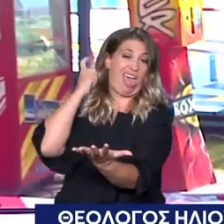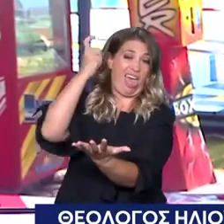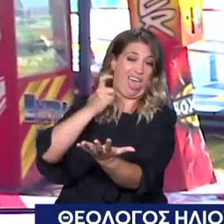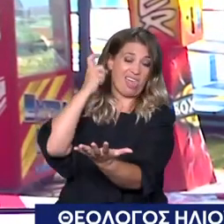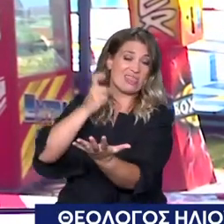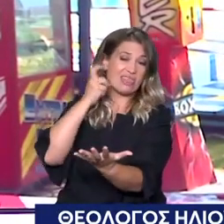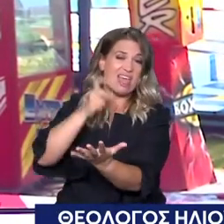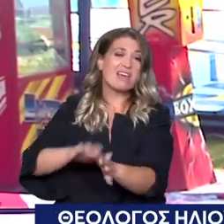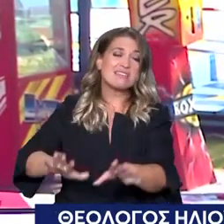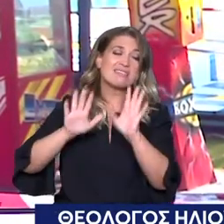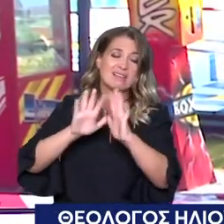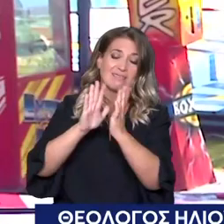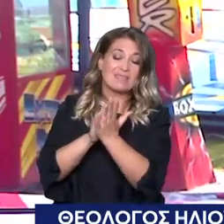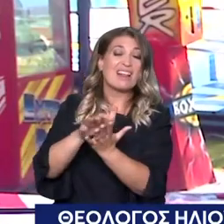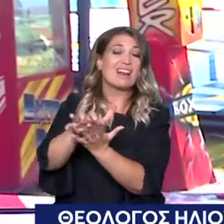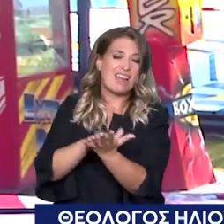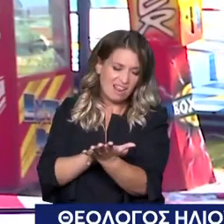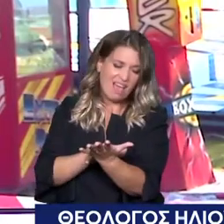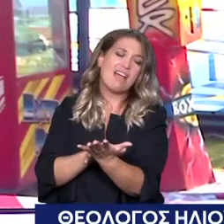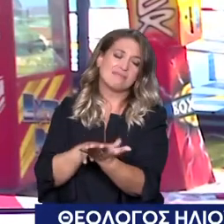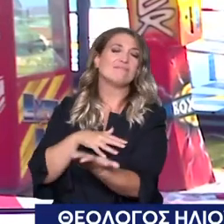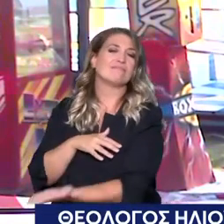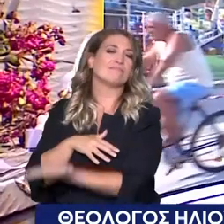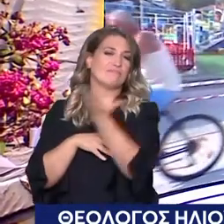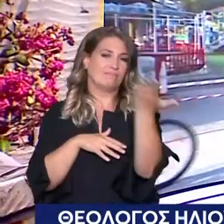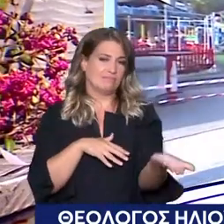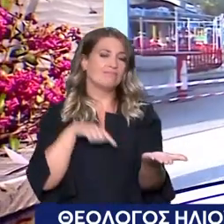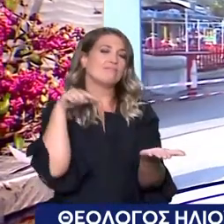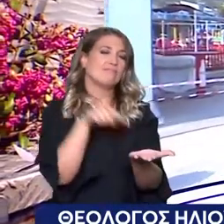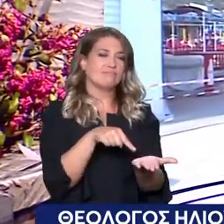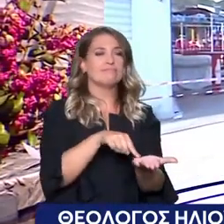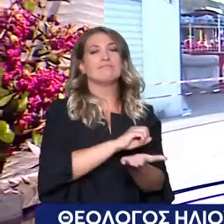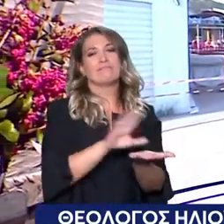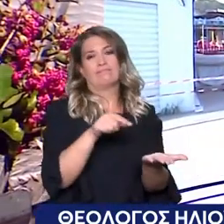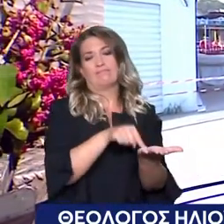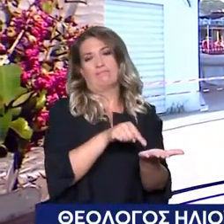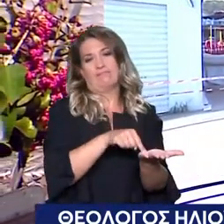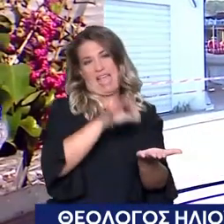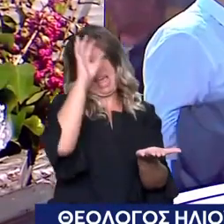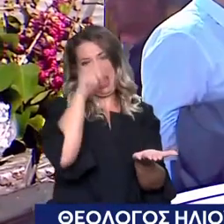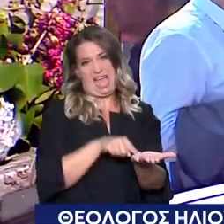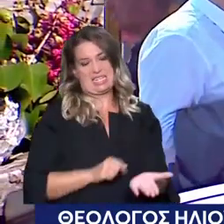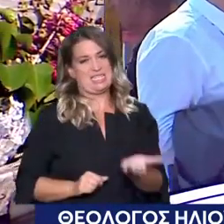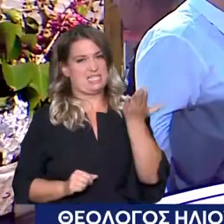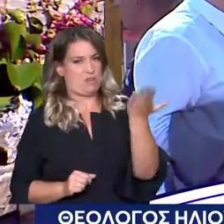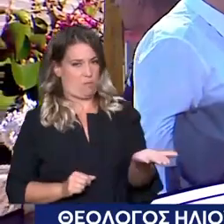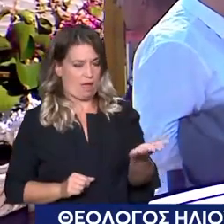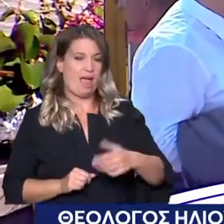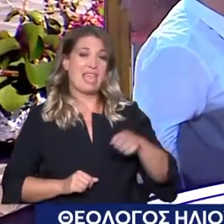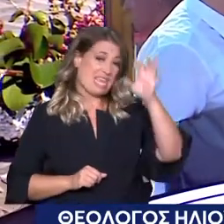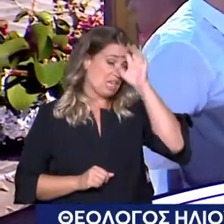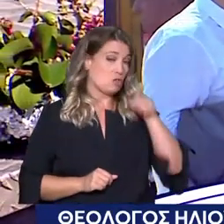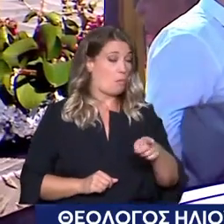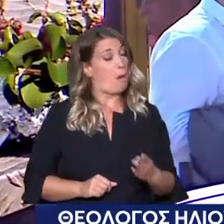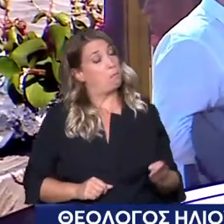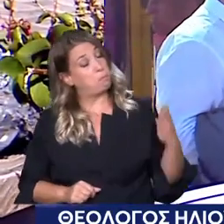απέχουν πολύ από τα απορίσματα που έχουν ήδη δει το φως του εμπειρογνώμονα της αστυνομίας που έχει βάλει η αστυνομία εδώ στη Κασάνδρα,